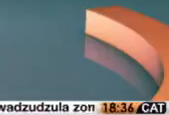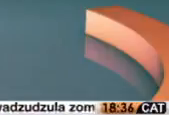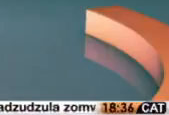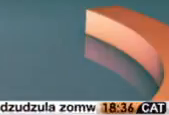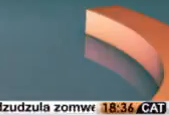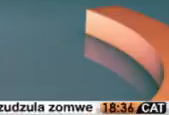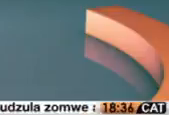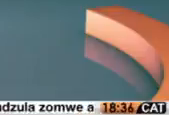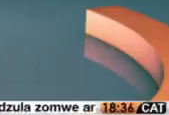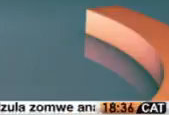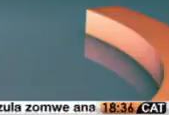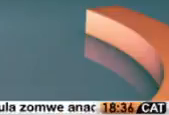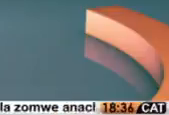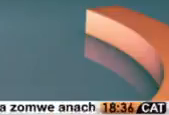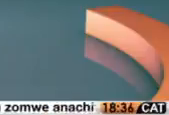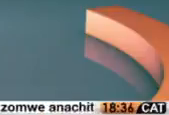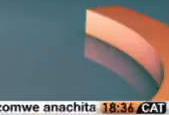Anthu akazapasidwa